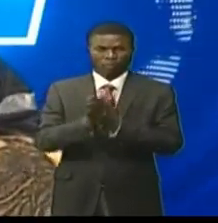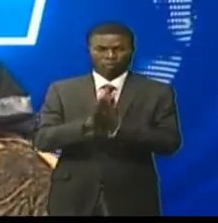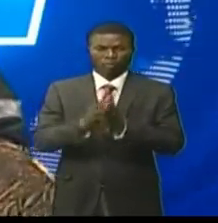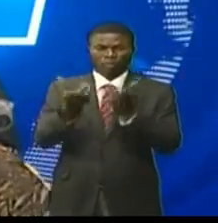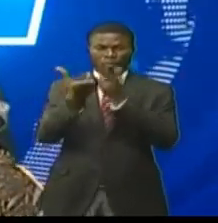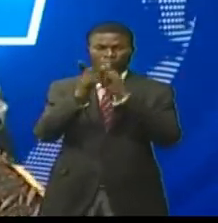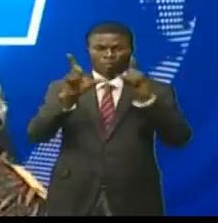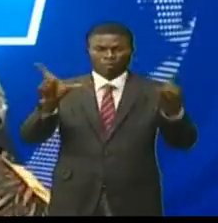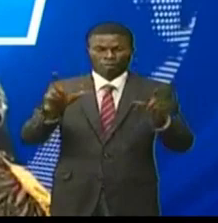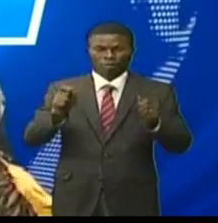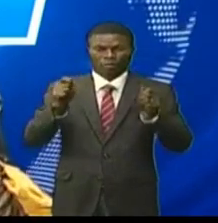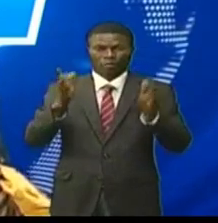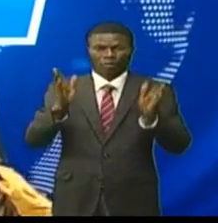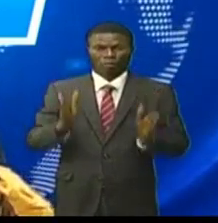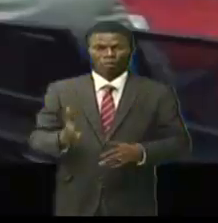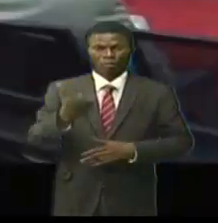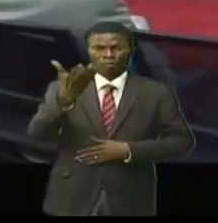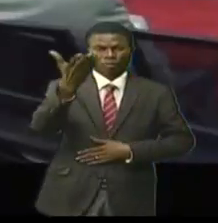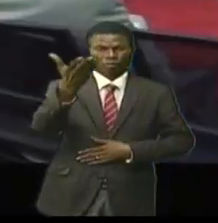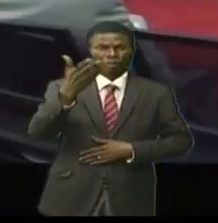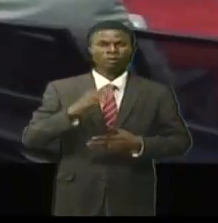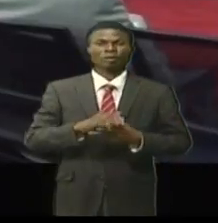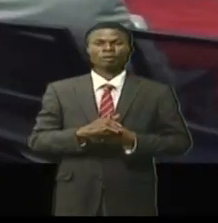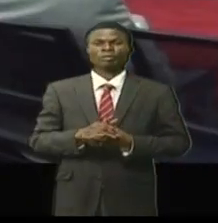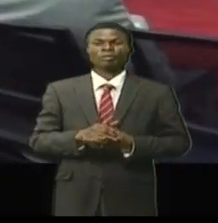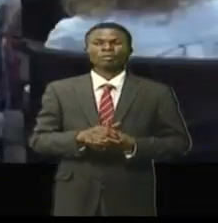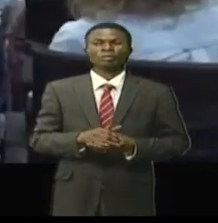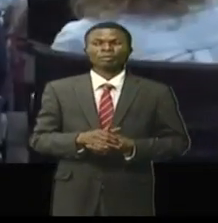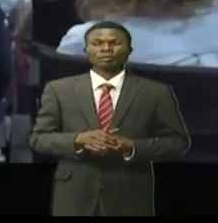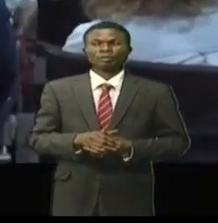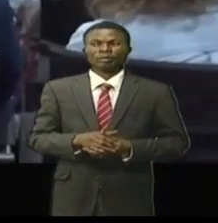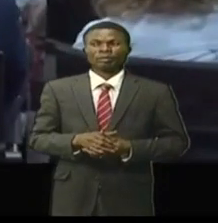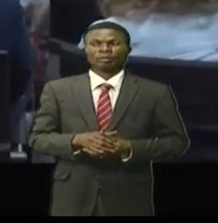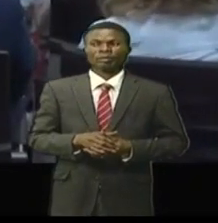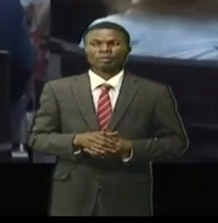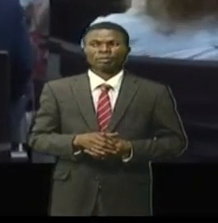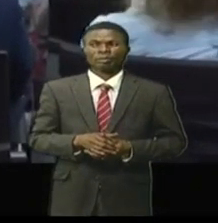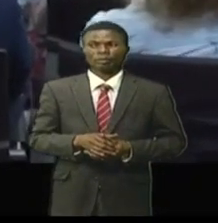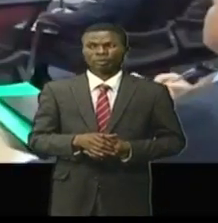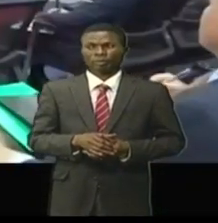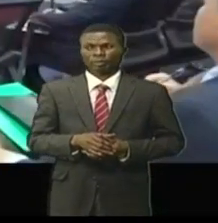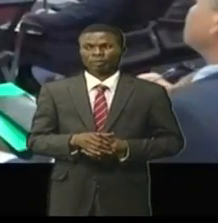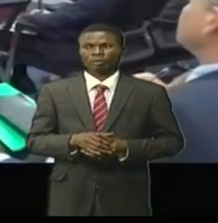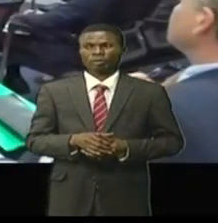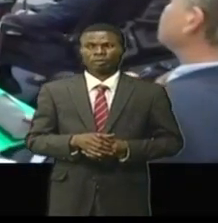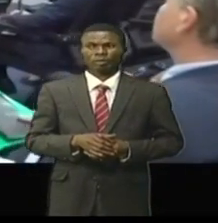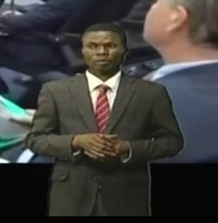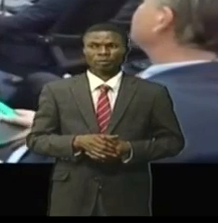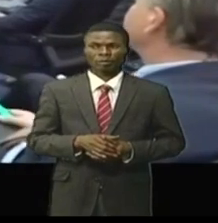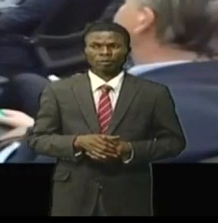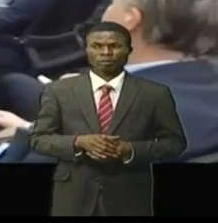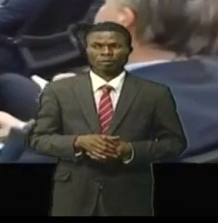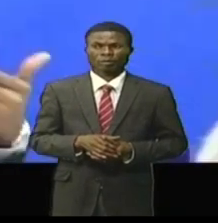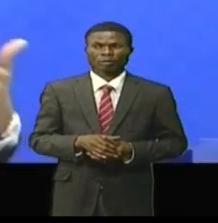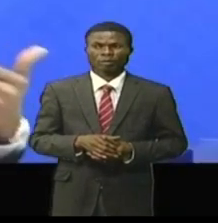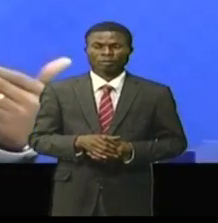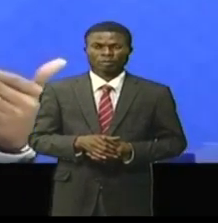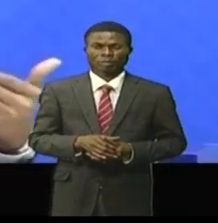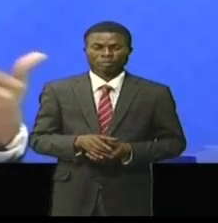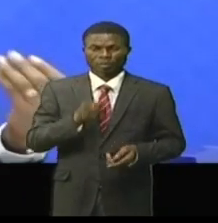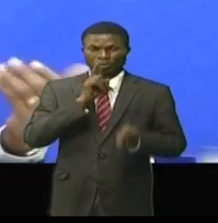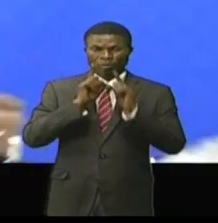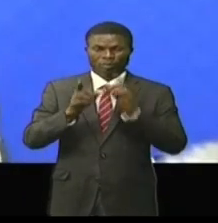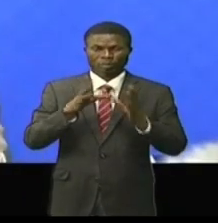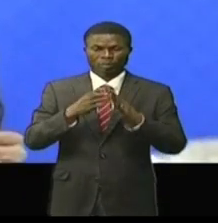liberté de la presse. Regardez. Durant plus d'une heure, le ministre de la Communication et Médias a échangé avec